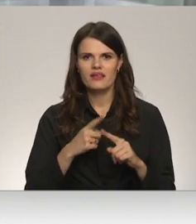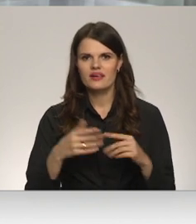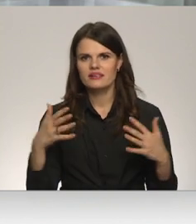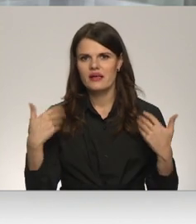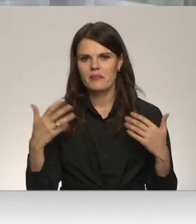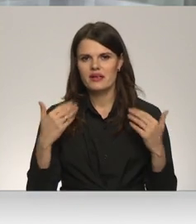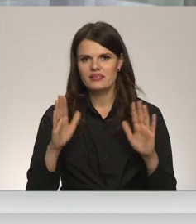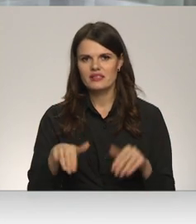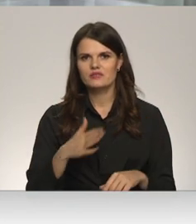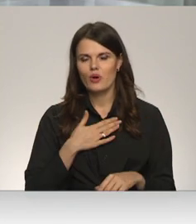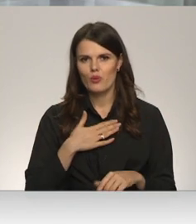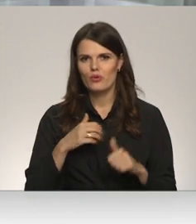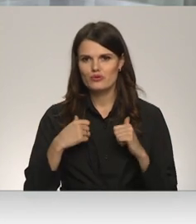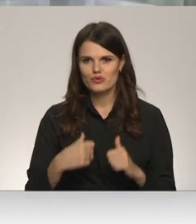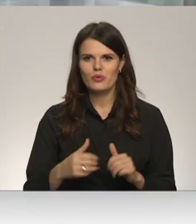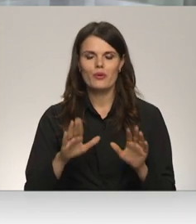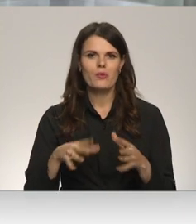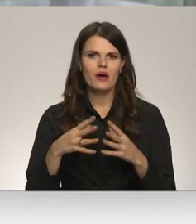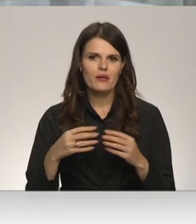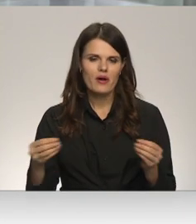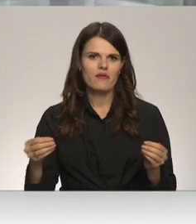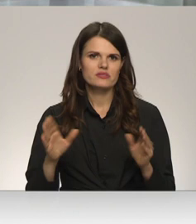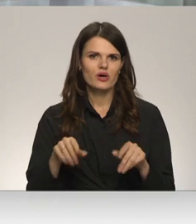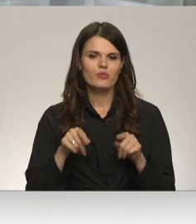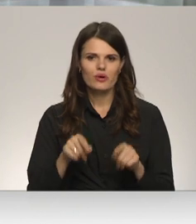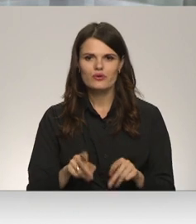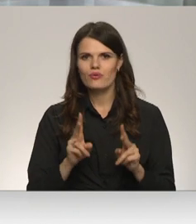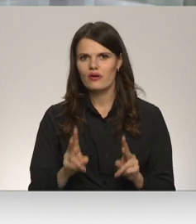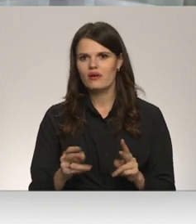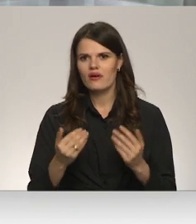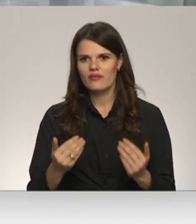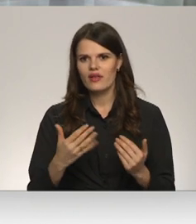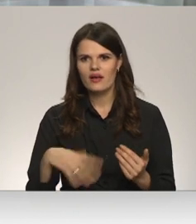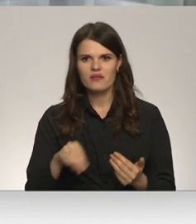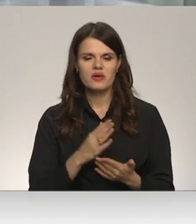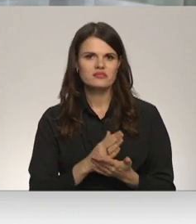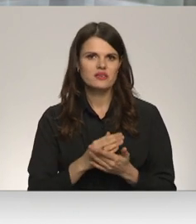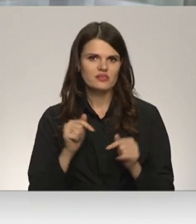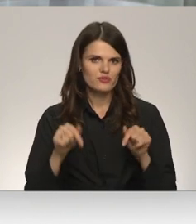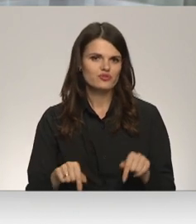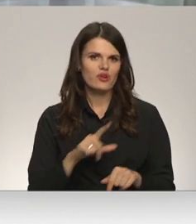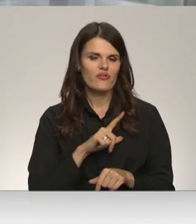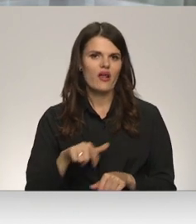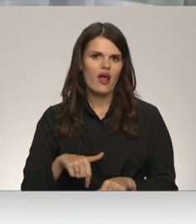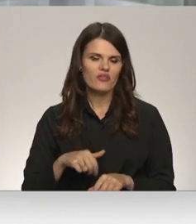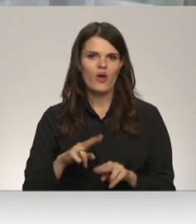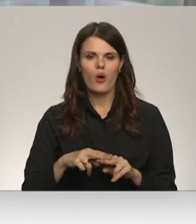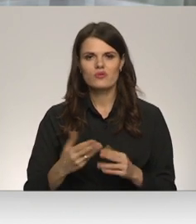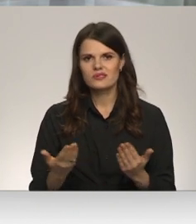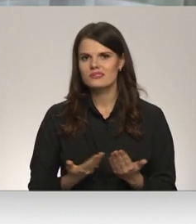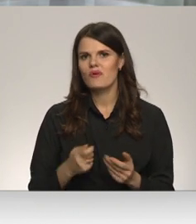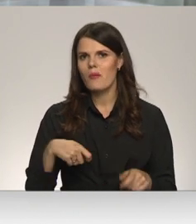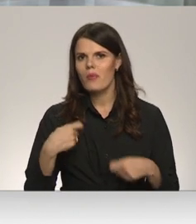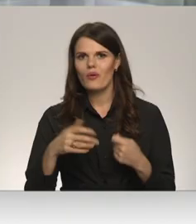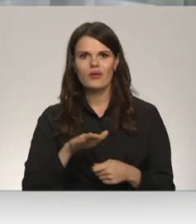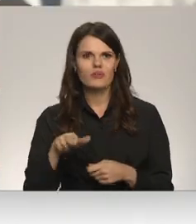par mūsu mieru, par pavasari, par to, ka pašlaik mēs esam šeit Latvijā un dzīvojam un baudam ģimeni. Un